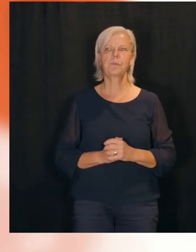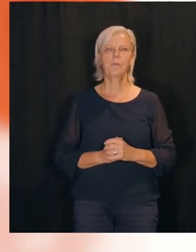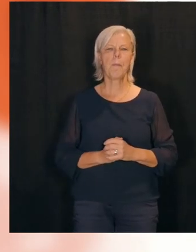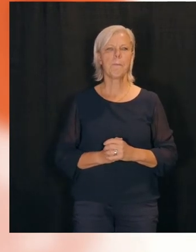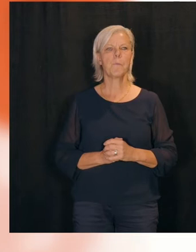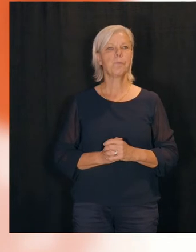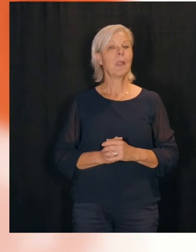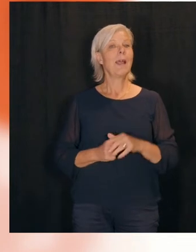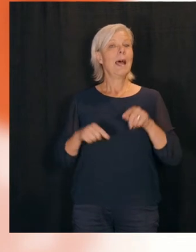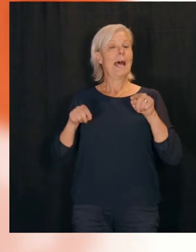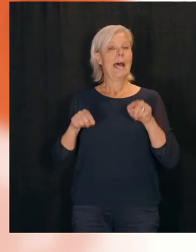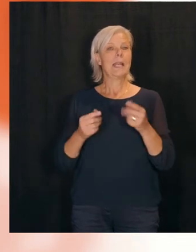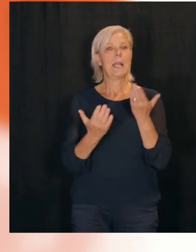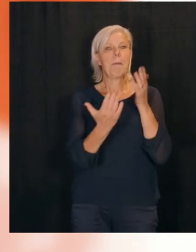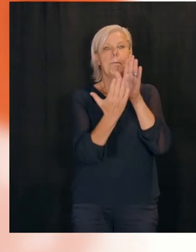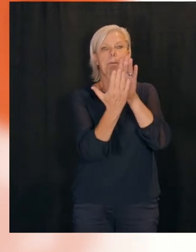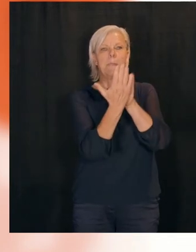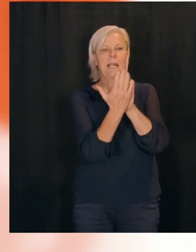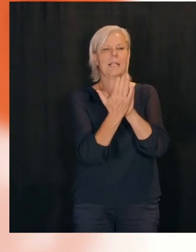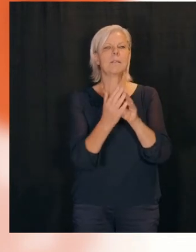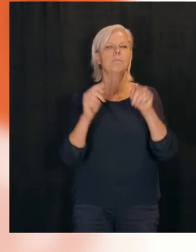Här är en bild